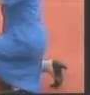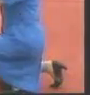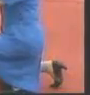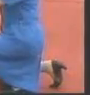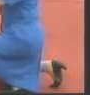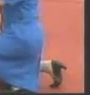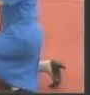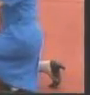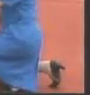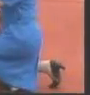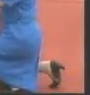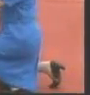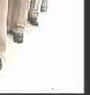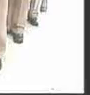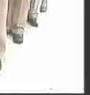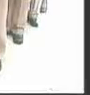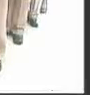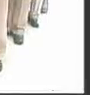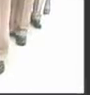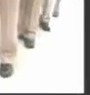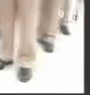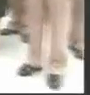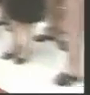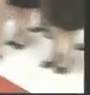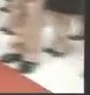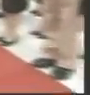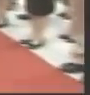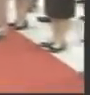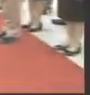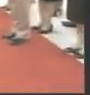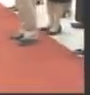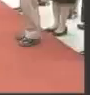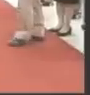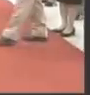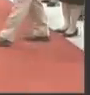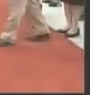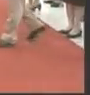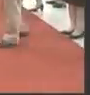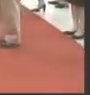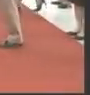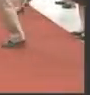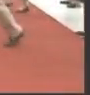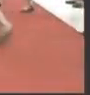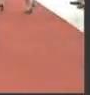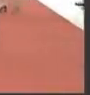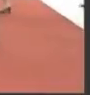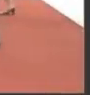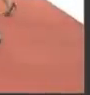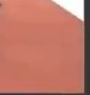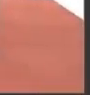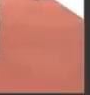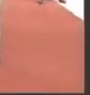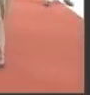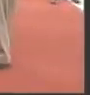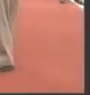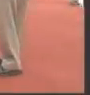ครูและนักเรียนโรงเรียนอนุบาลวรรณบูรณ์ศึกษากำนันผู้ใหญ่บ้านตำบลโพกรวมอำเภอเมืองจังหวัดสิงห์บุรีข้าราชการและลูกจ้างกรม